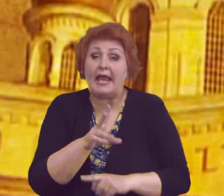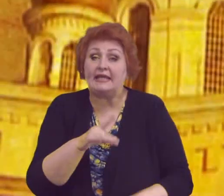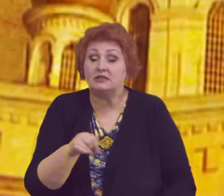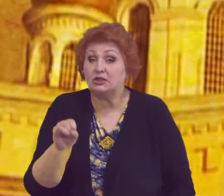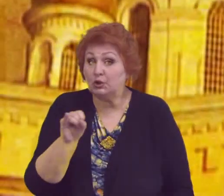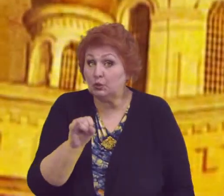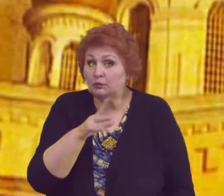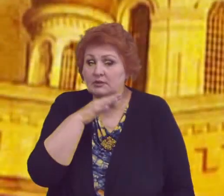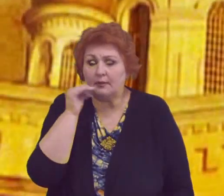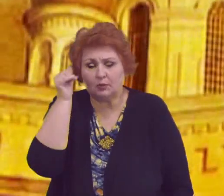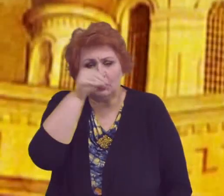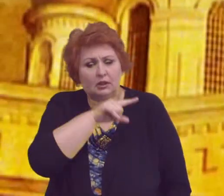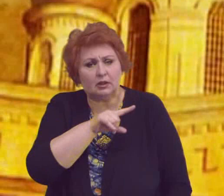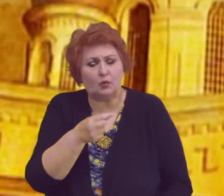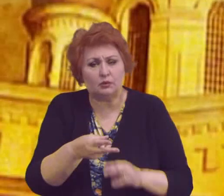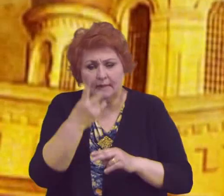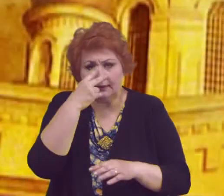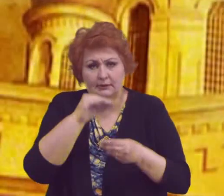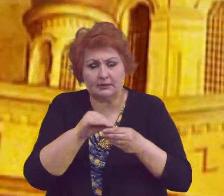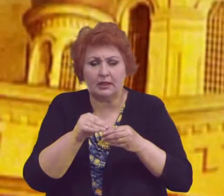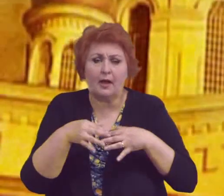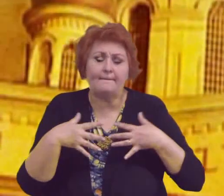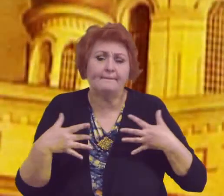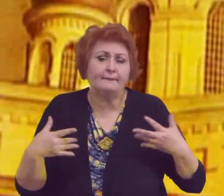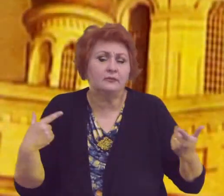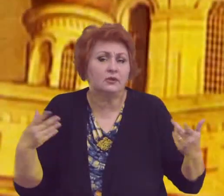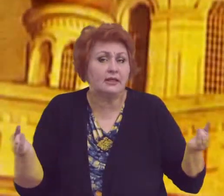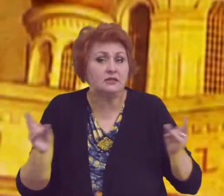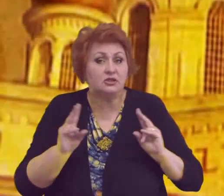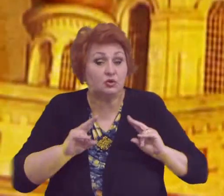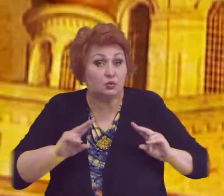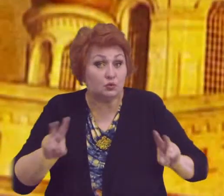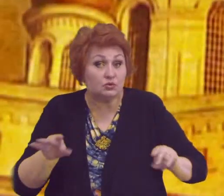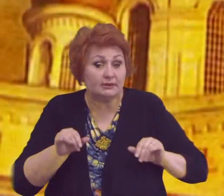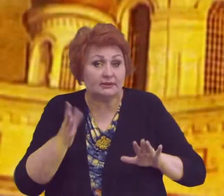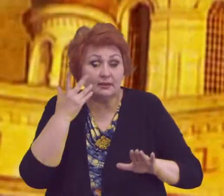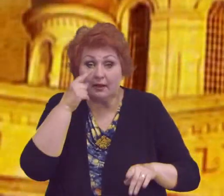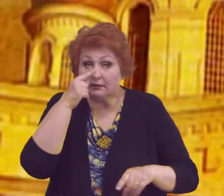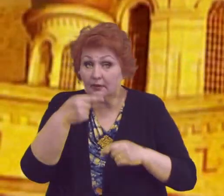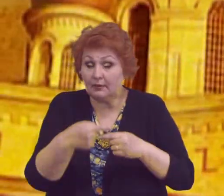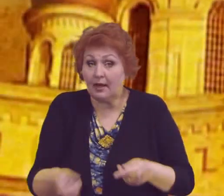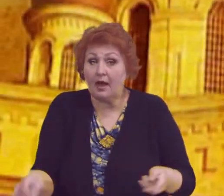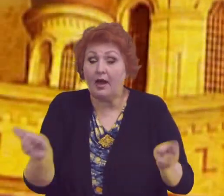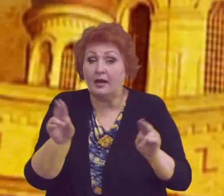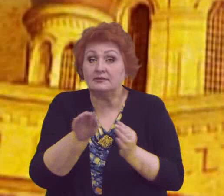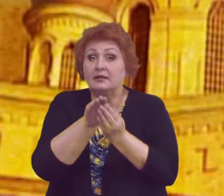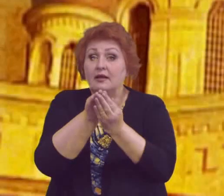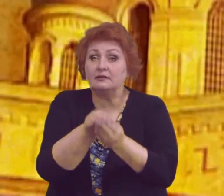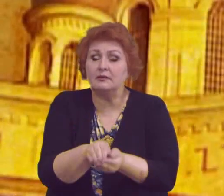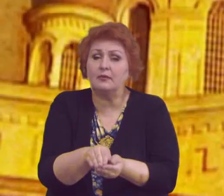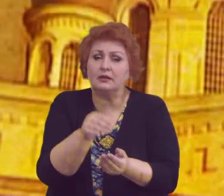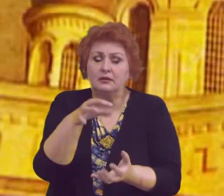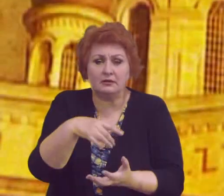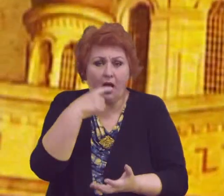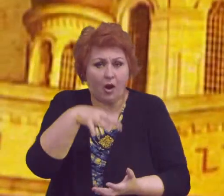литию. За многие годы эта добрая традиция обросла множеством ненужных обрядов, когда близкие оставляют на могилах